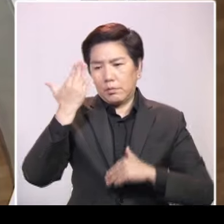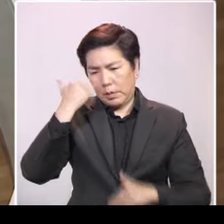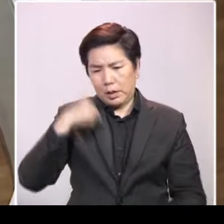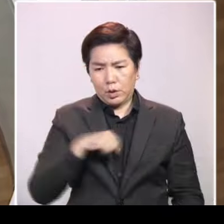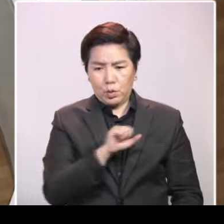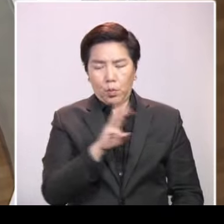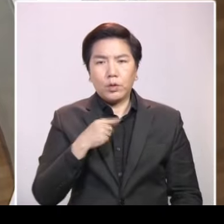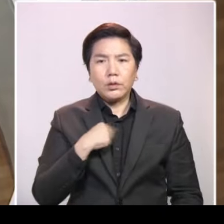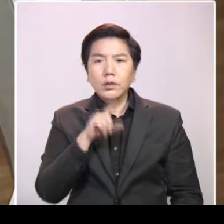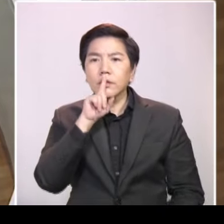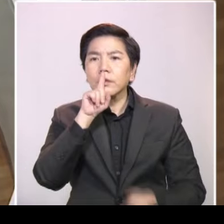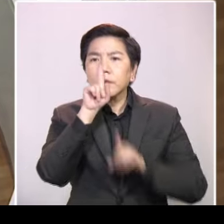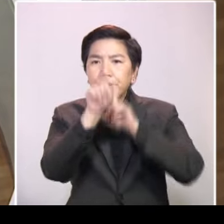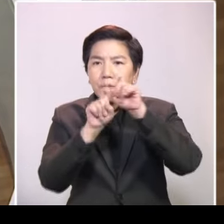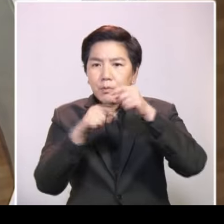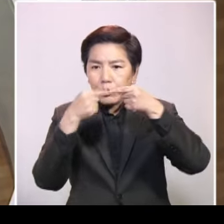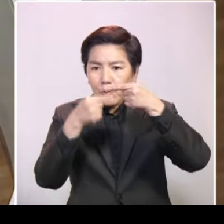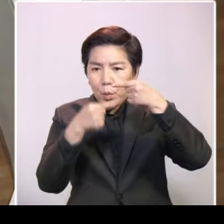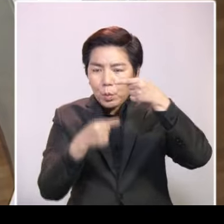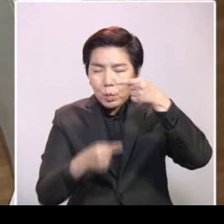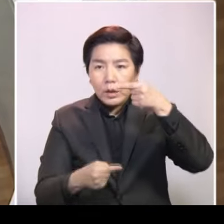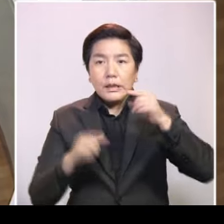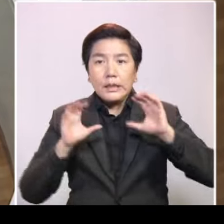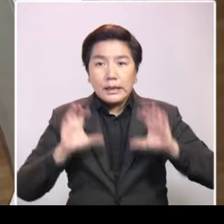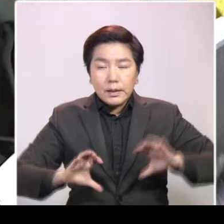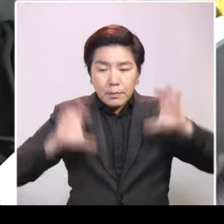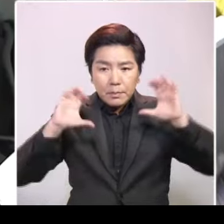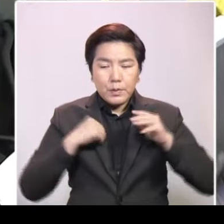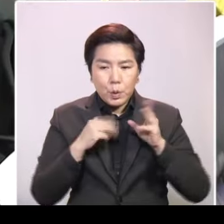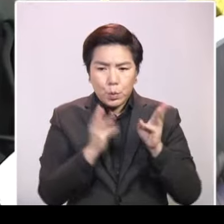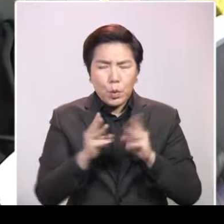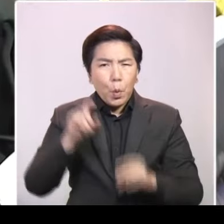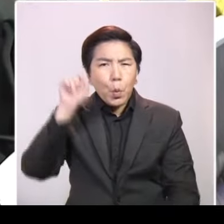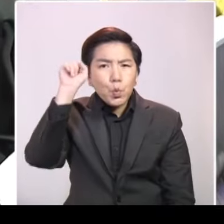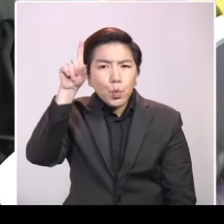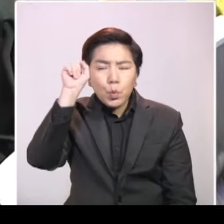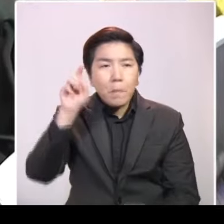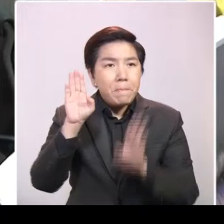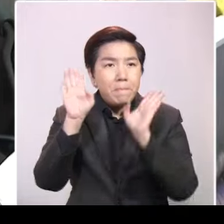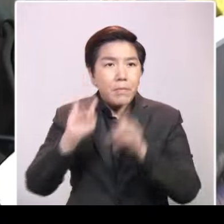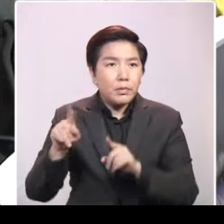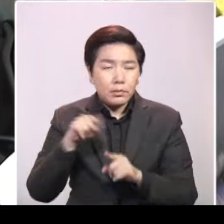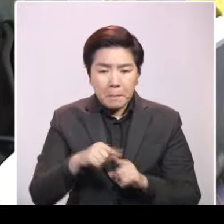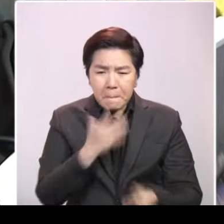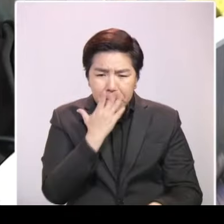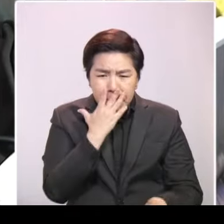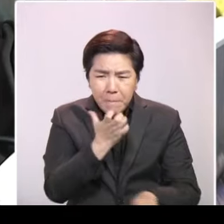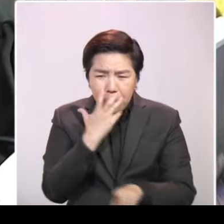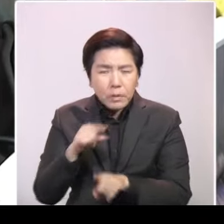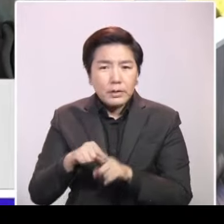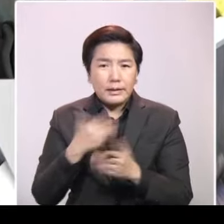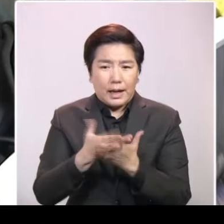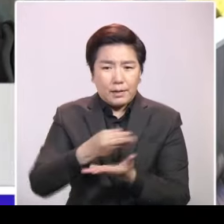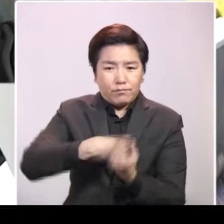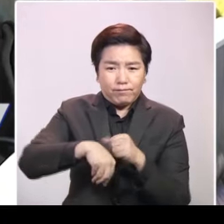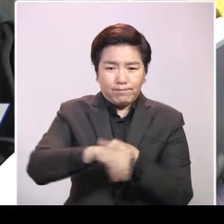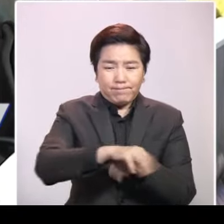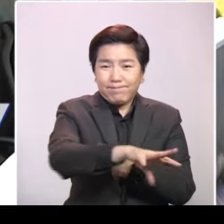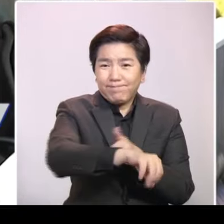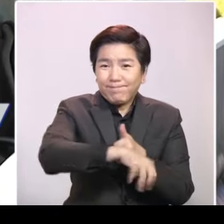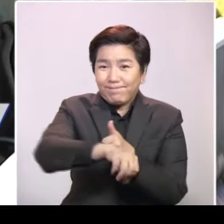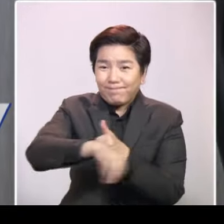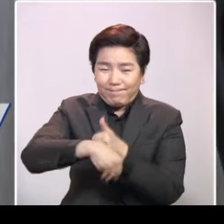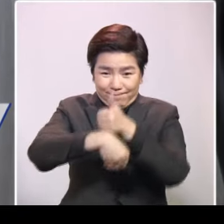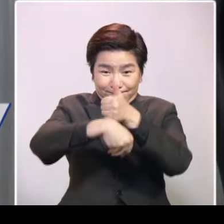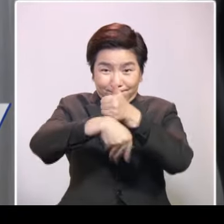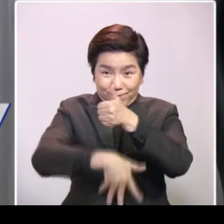สมาชิกตั้งไว้โดยที่น่าสนใจก็คือเรื่องรัฐบาลมีมาตรการเร่งด่วนอย่างไรกรณีความเสียหายจากปัญหาธุรกิจเครือข่ายTheไอคอน